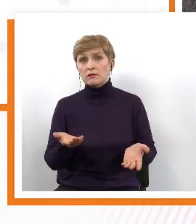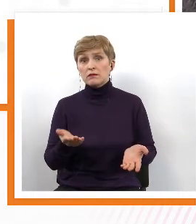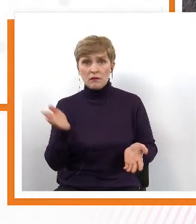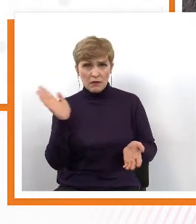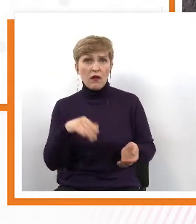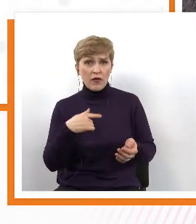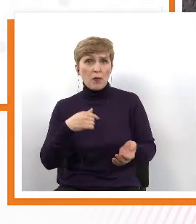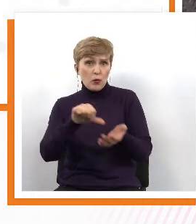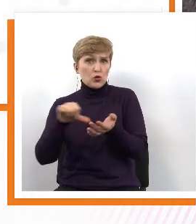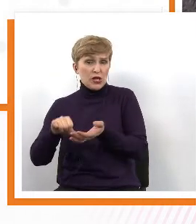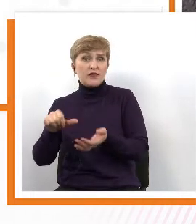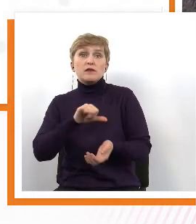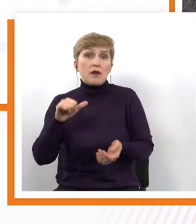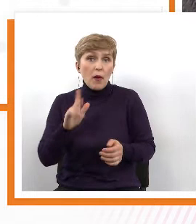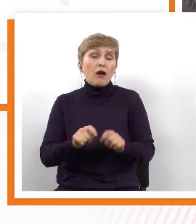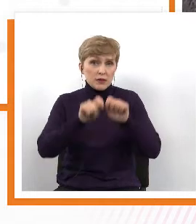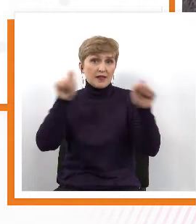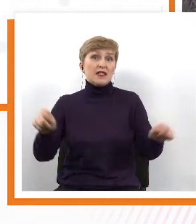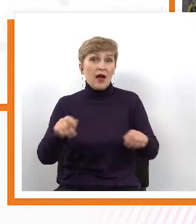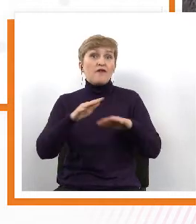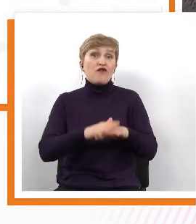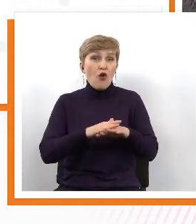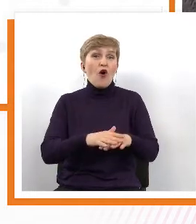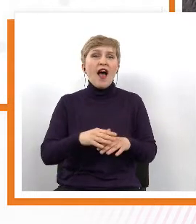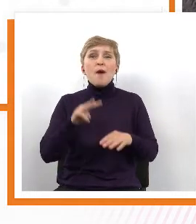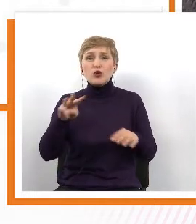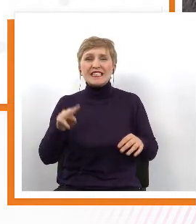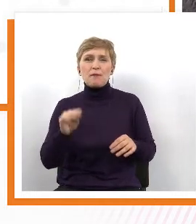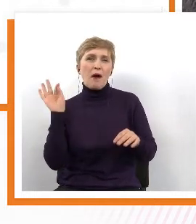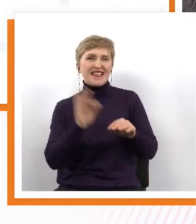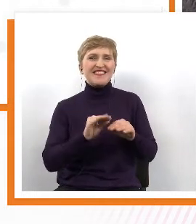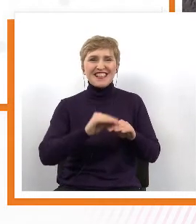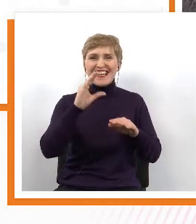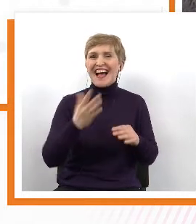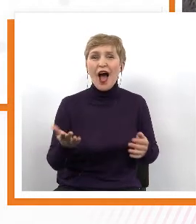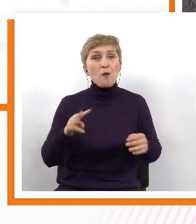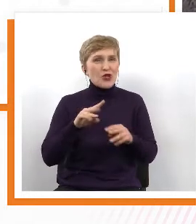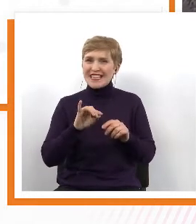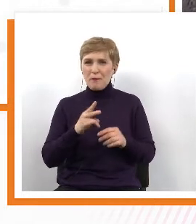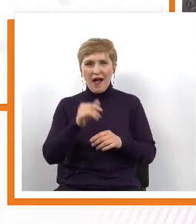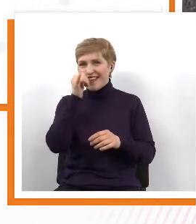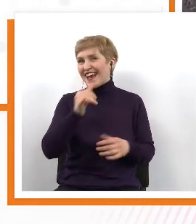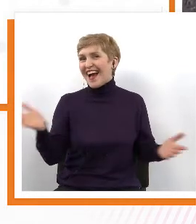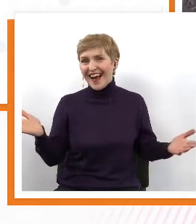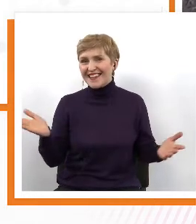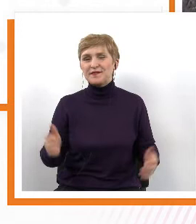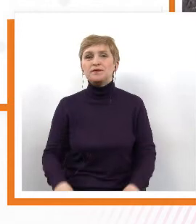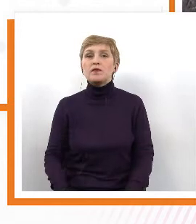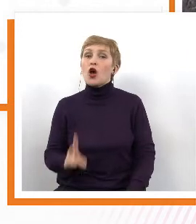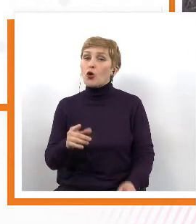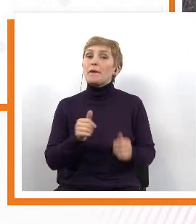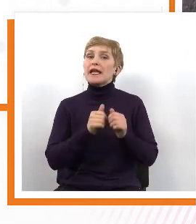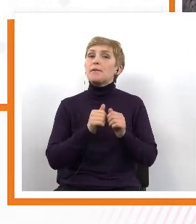мы поучаствуем сами, давайте, как создать фонд, муниципальный целевой капитал? Мы говорим, муниципальный никак. Но вот быть